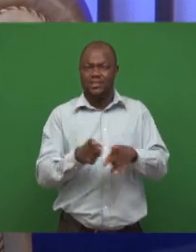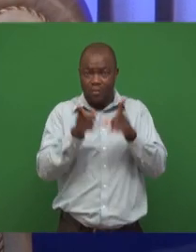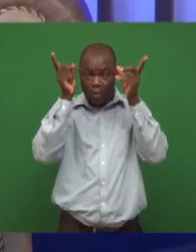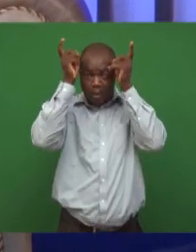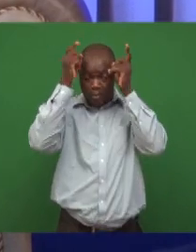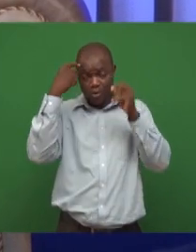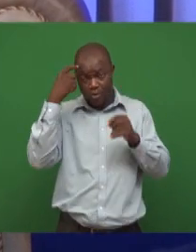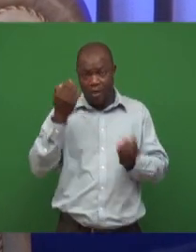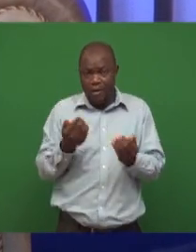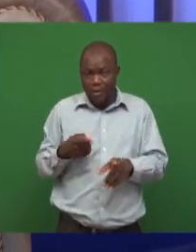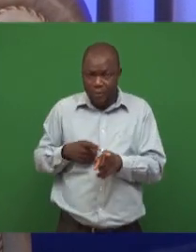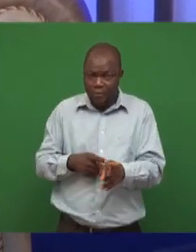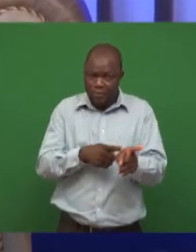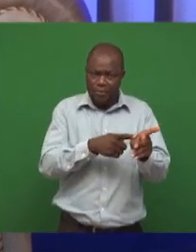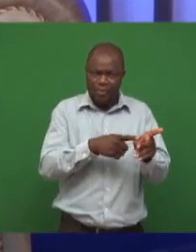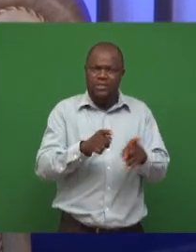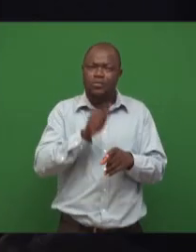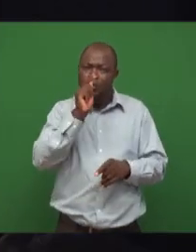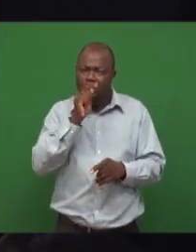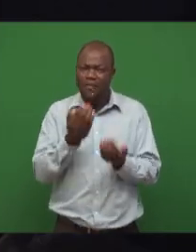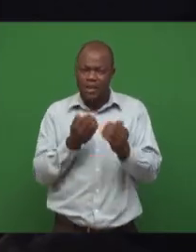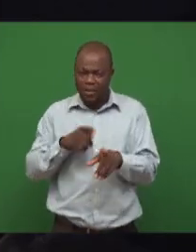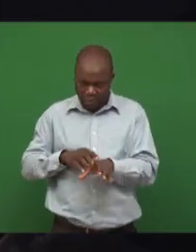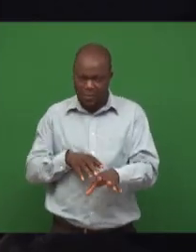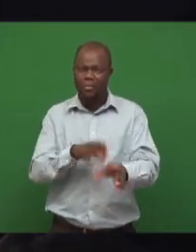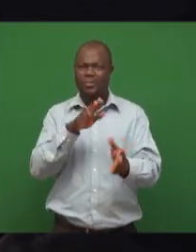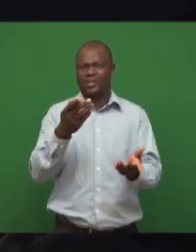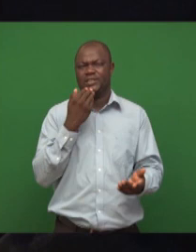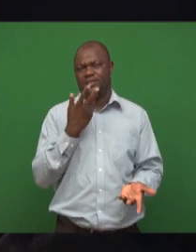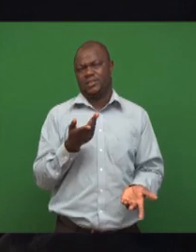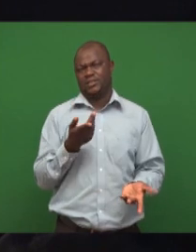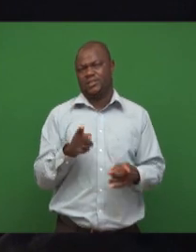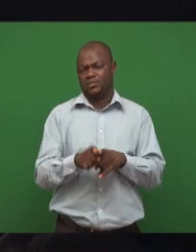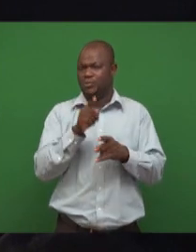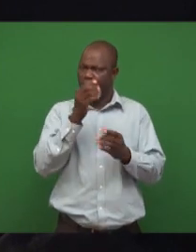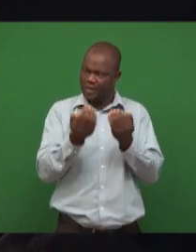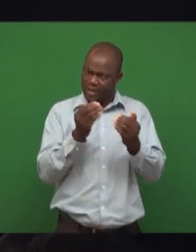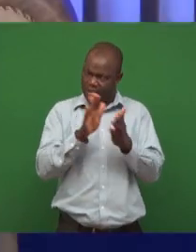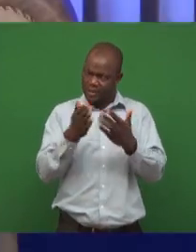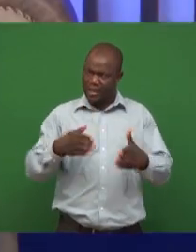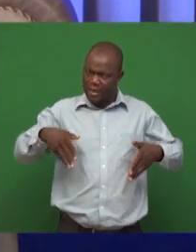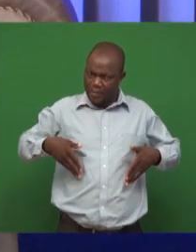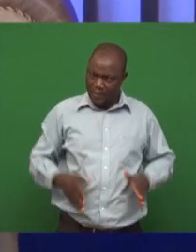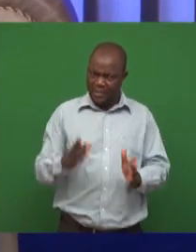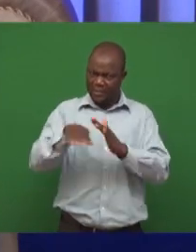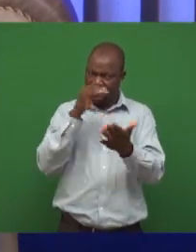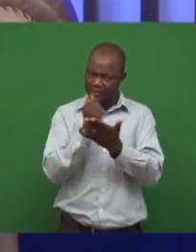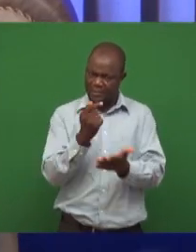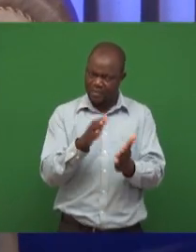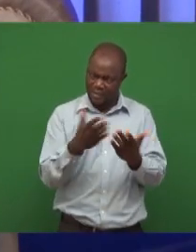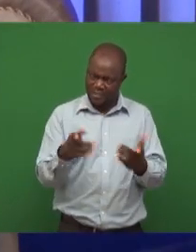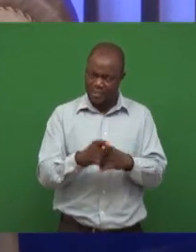nemombe inofamba nemwana wayo hatingakundwe nehuku inofamba nevana vayo saka kana vana vasina izvozvo zvatiri kutaura